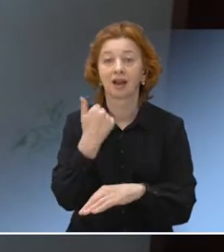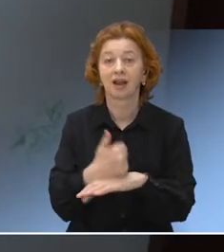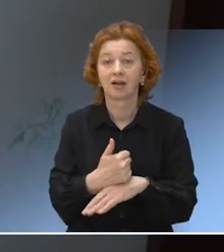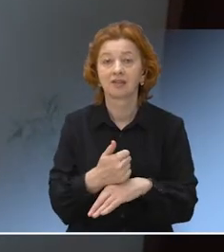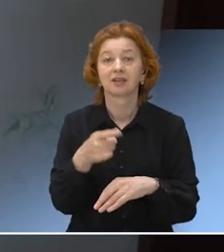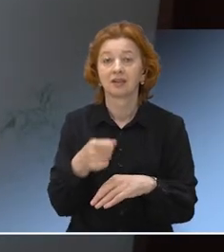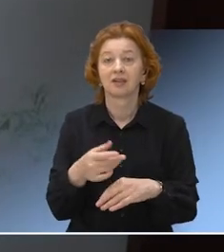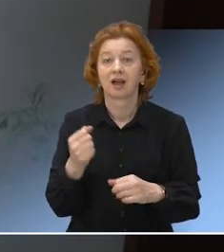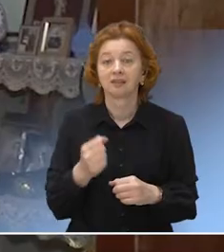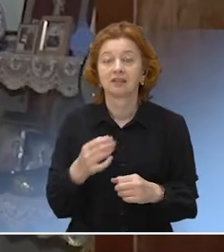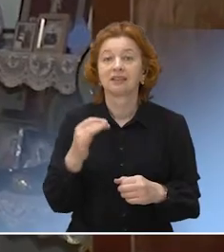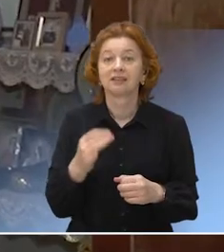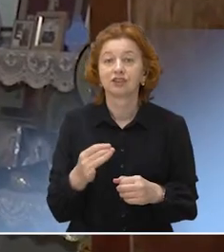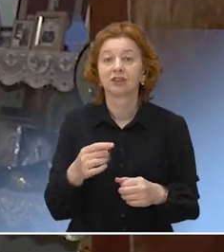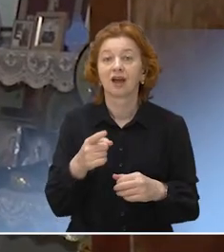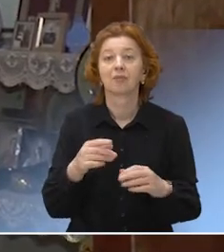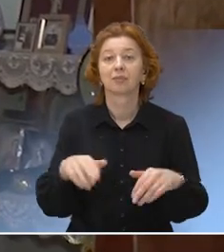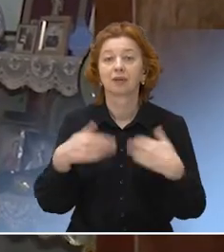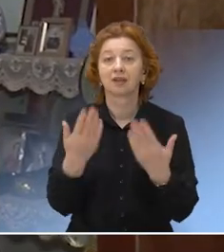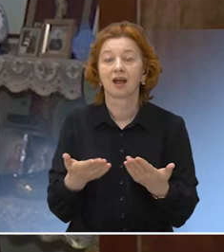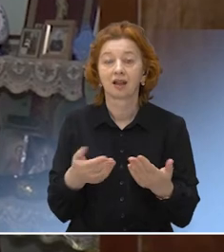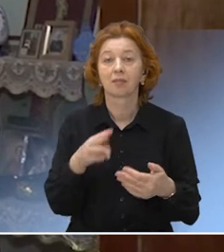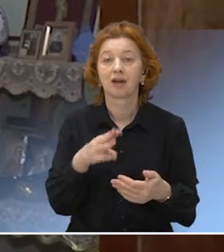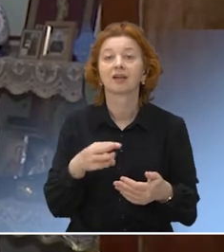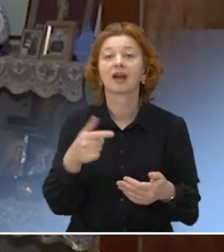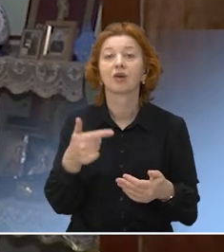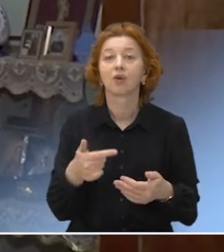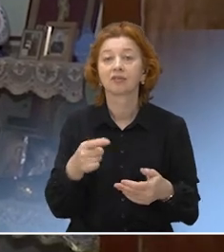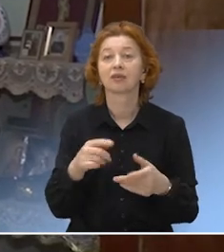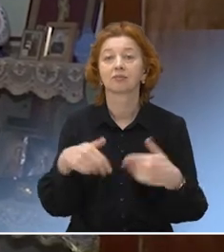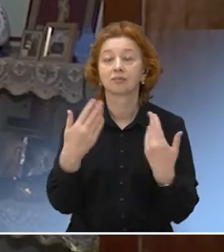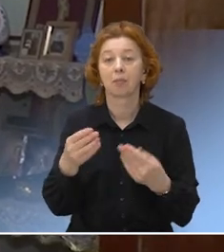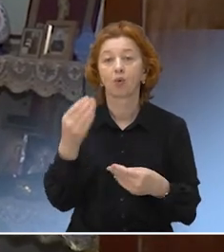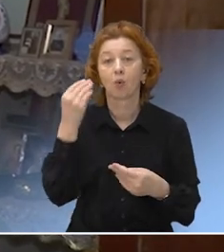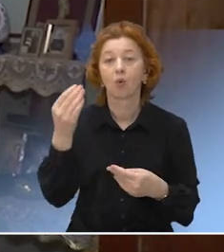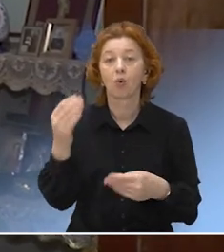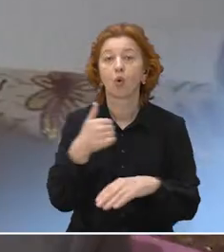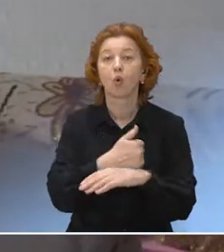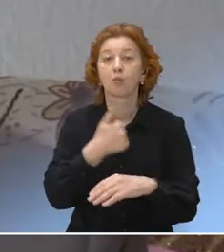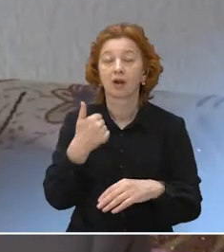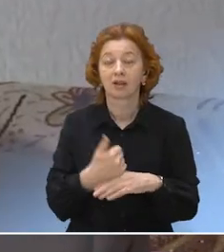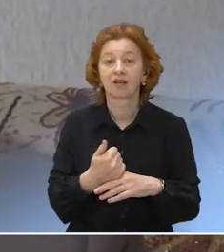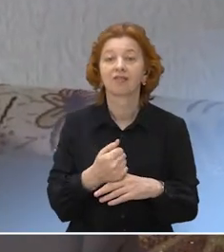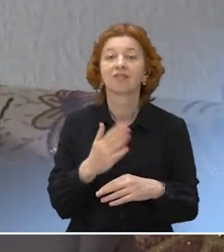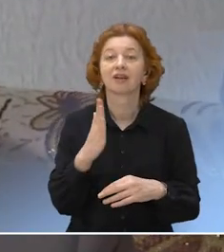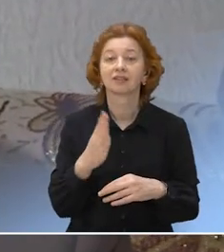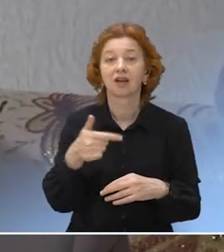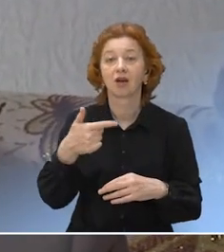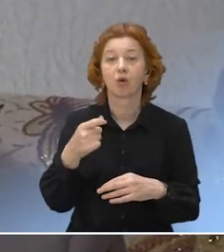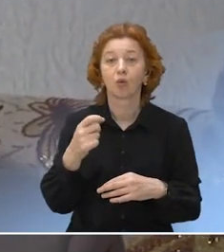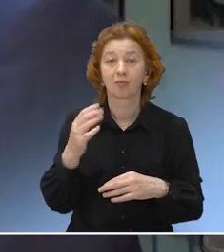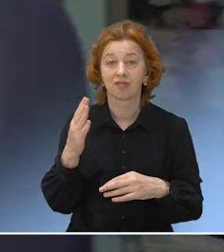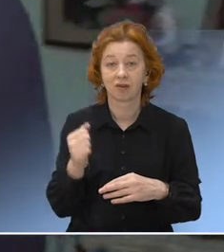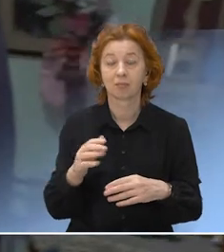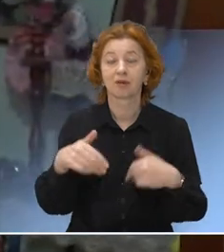администрации Миллеровского района Александр Ищенко передал Марии Григорьевне поздравления от губернатора Ростовской области Василия